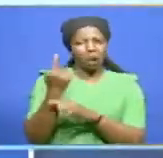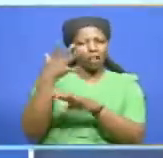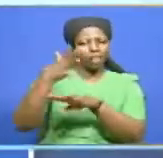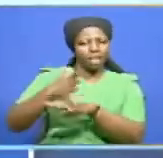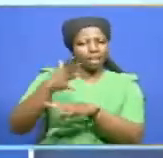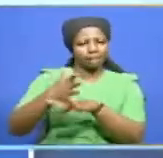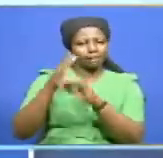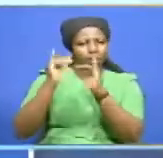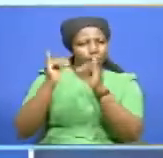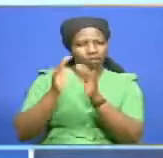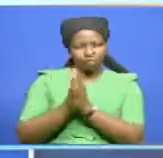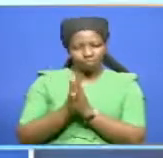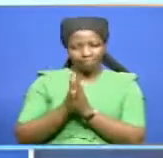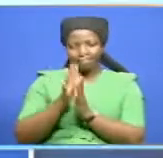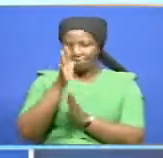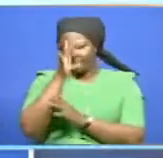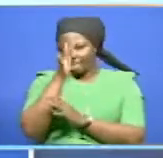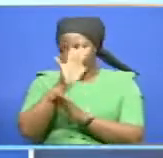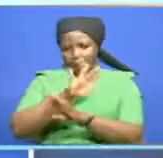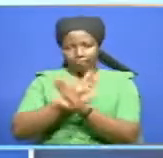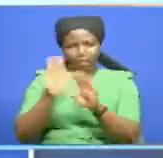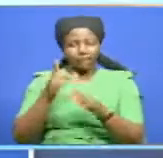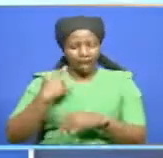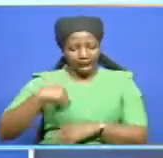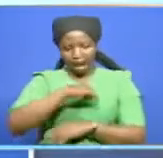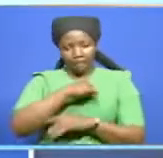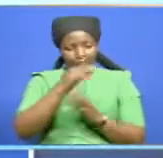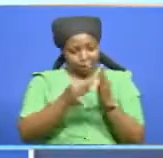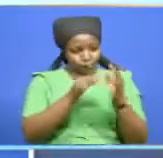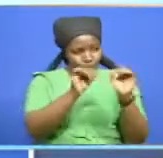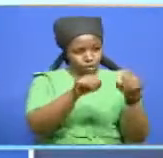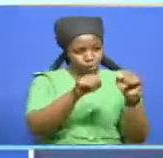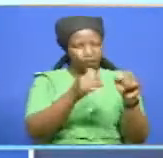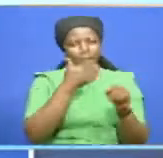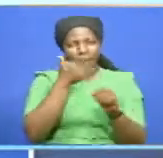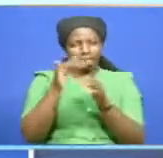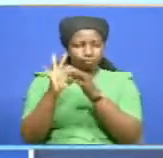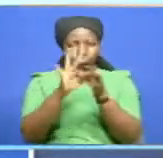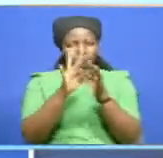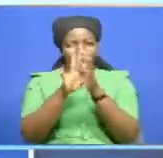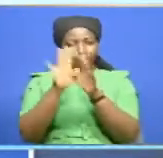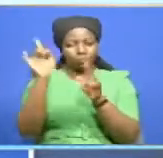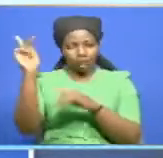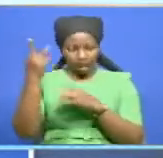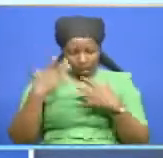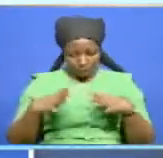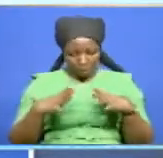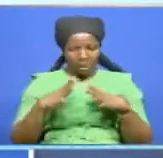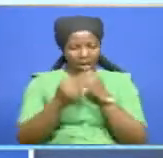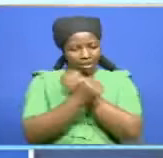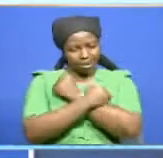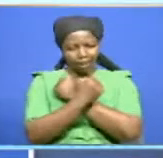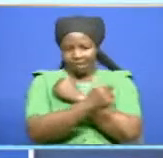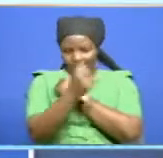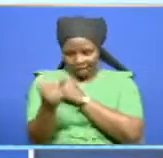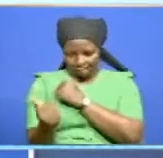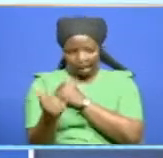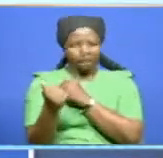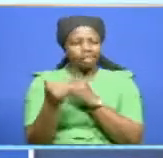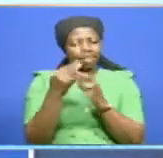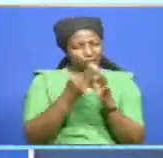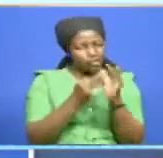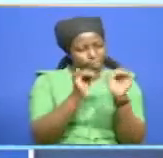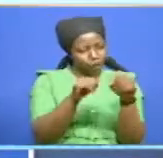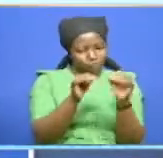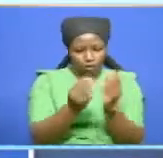tunaweza tushirikiane kama wa Kenya. Kama tunaweza tupendane kama wa Kenya. Kama tunaweza kutatua shida zetu